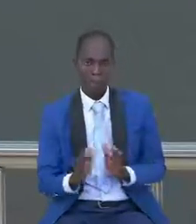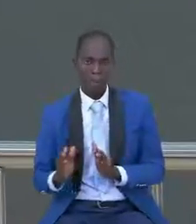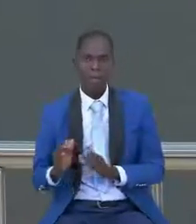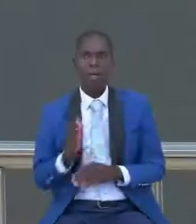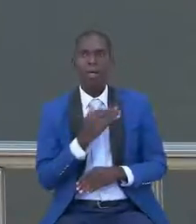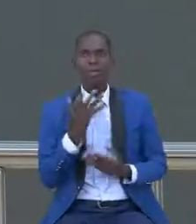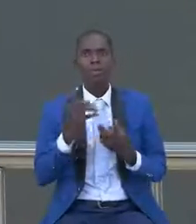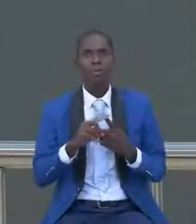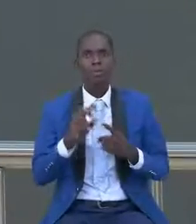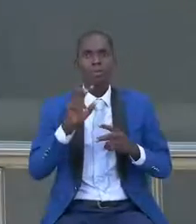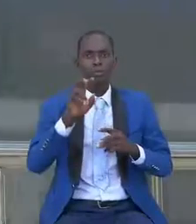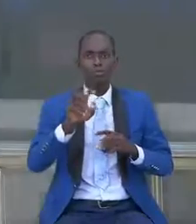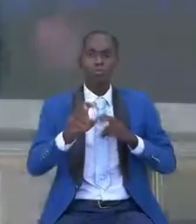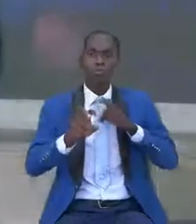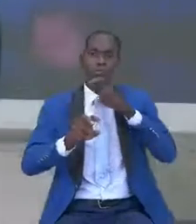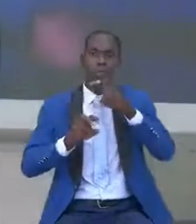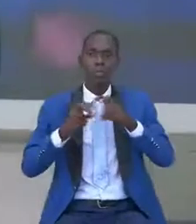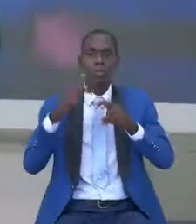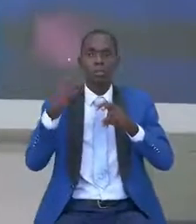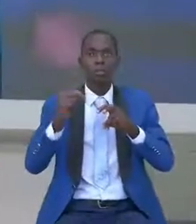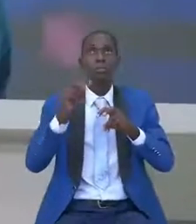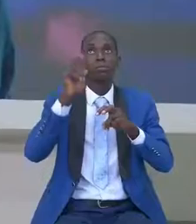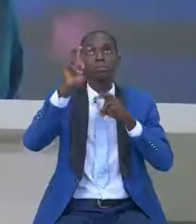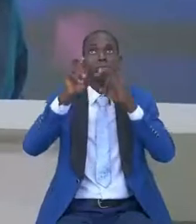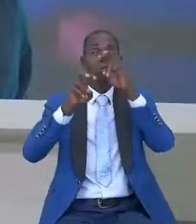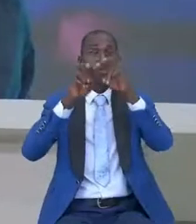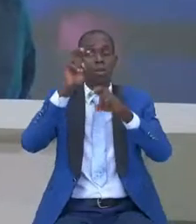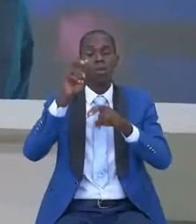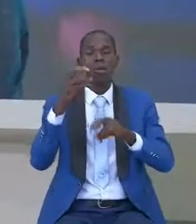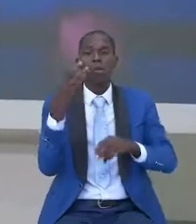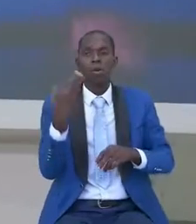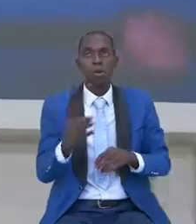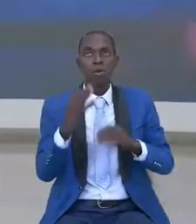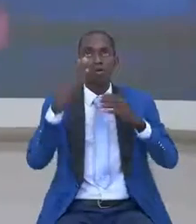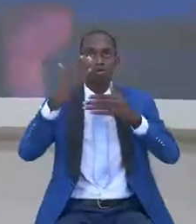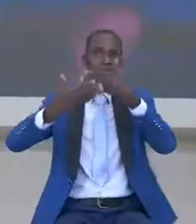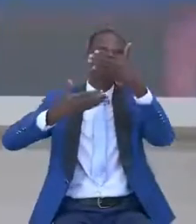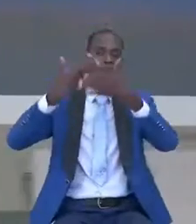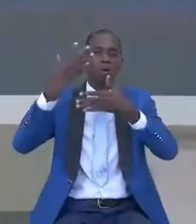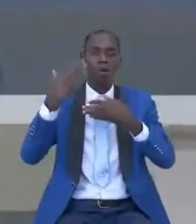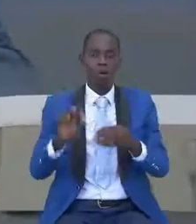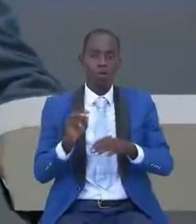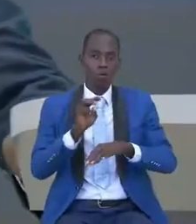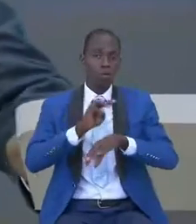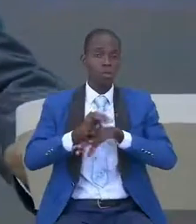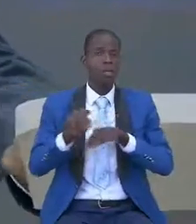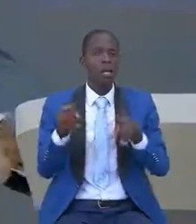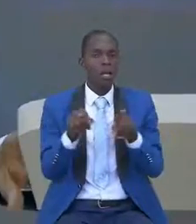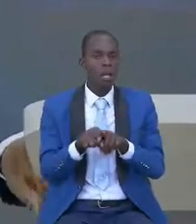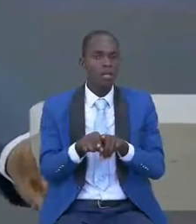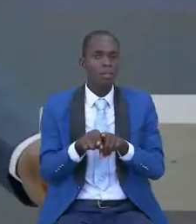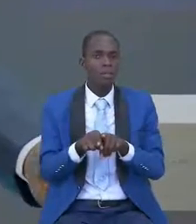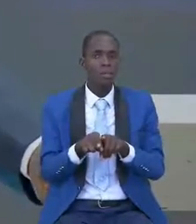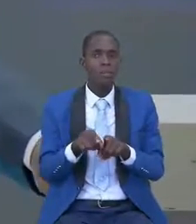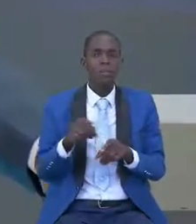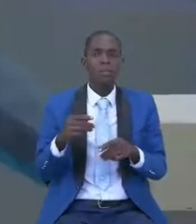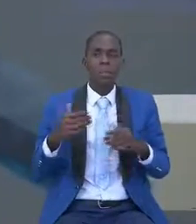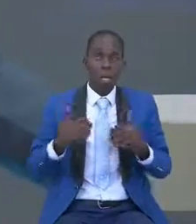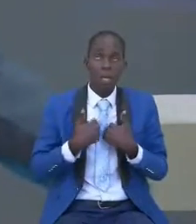voulais gravir l'échelle du progrès et l'échelle du ministère, est-ce que Dieu t'a dit